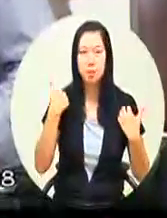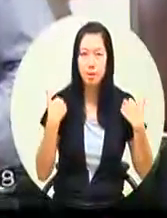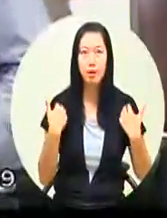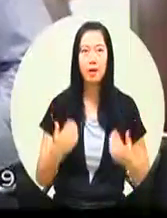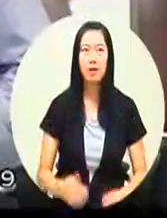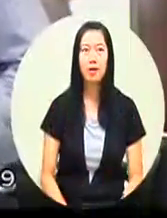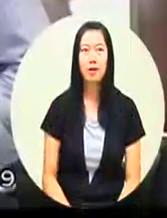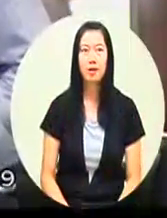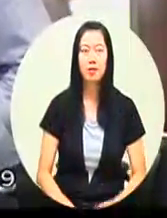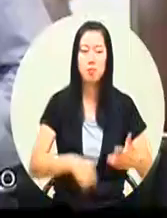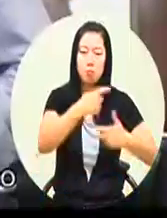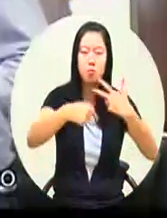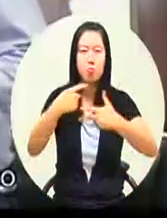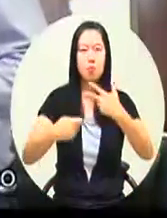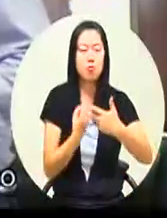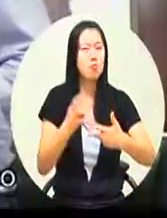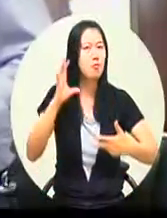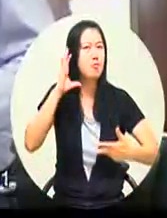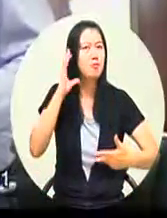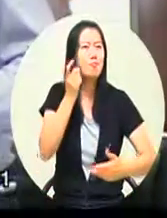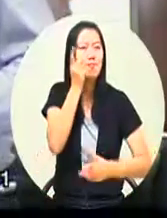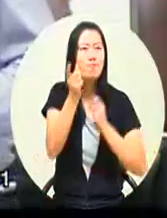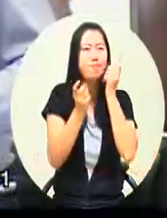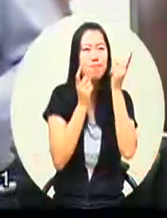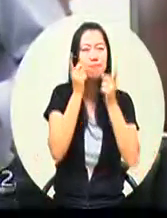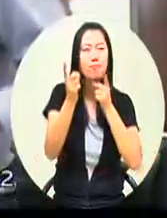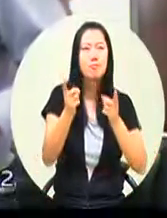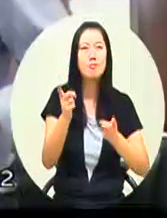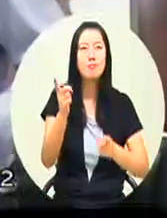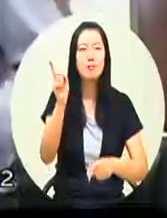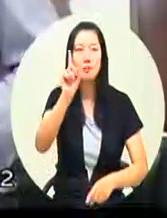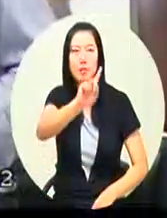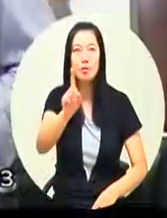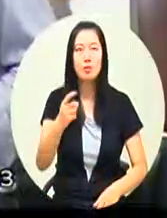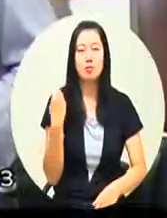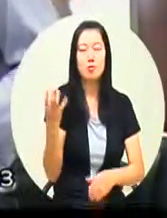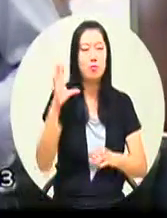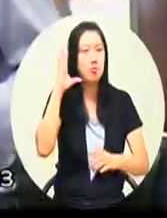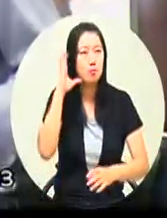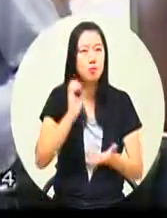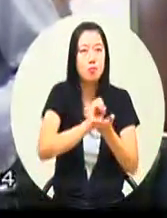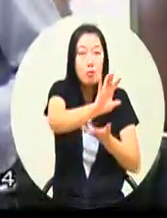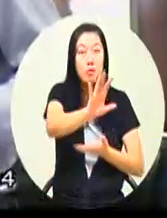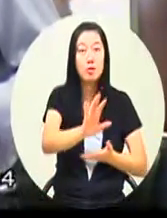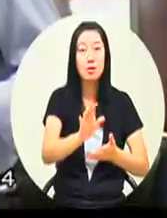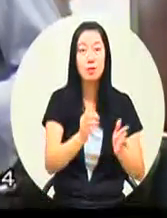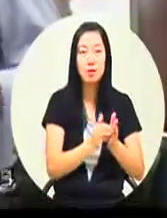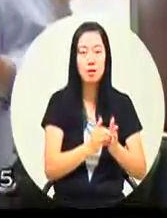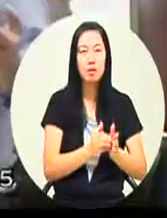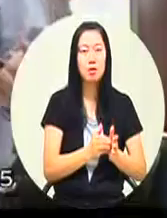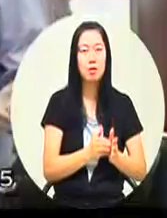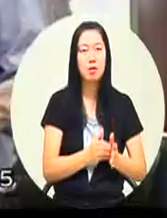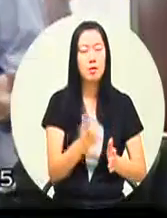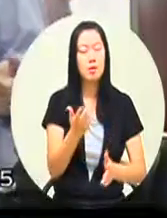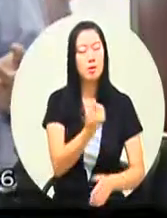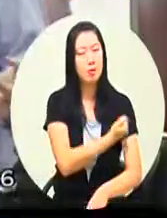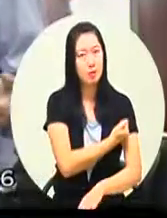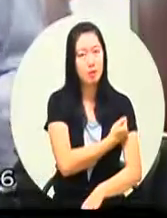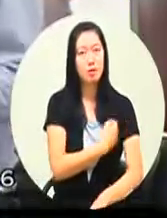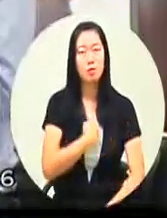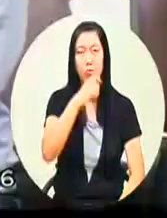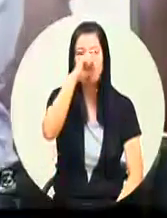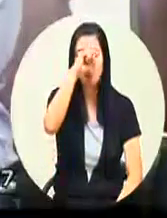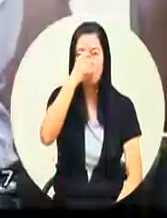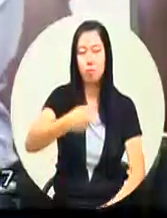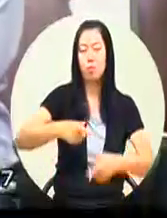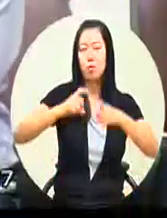啊周周有新闻，月月有什么，等下上新闻，看我都交代哈，办了很多活动哦。我们希望很多活回归